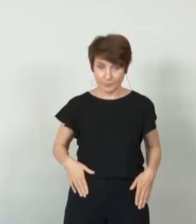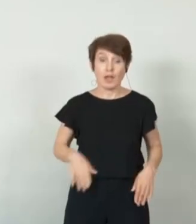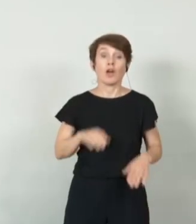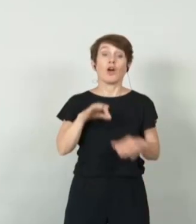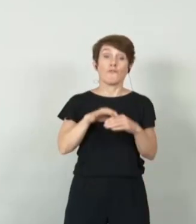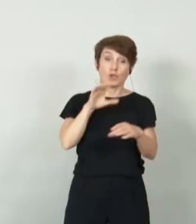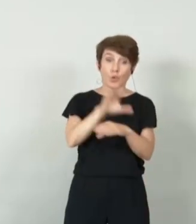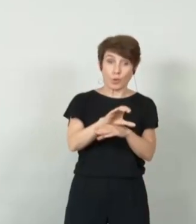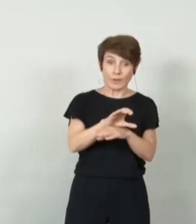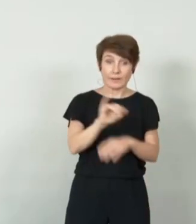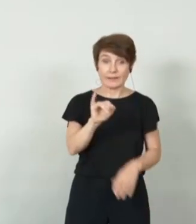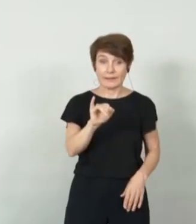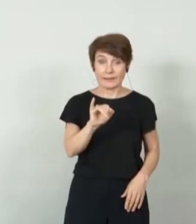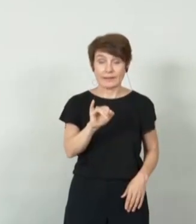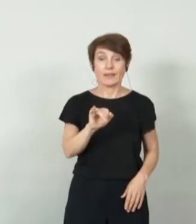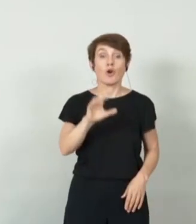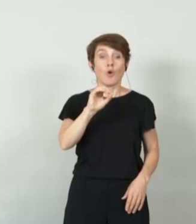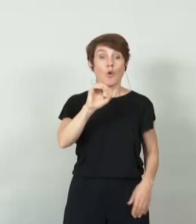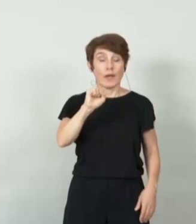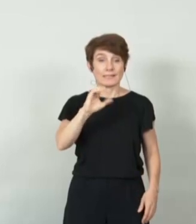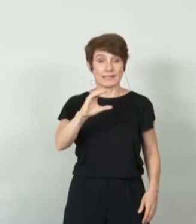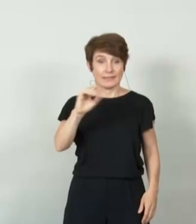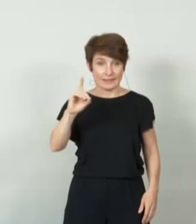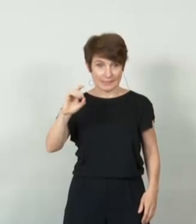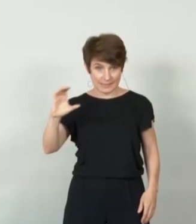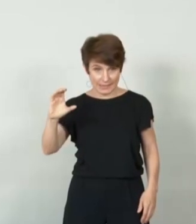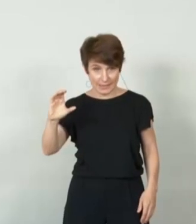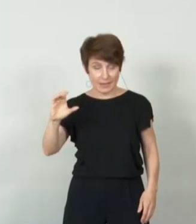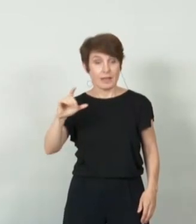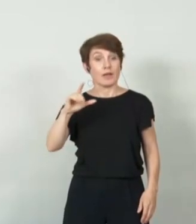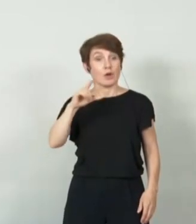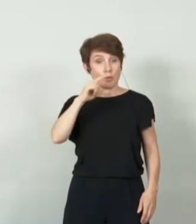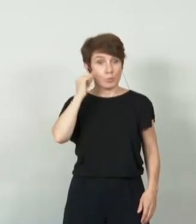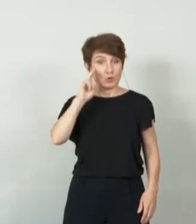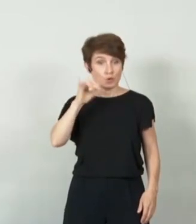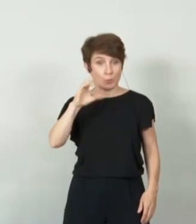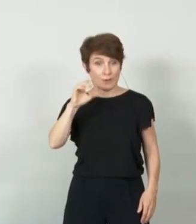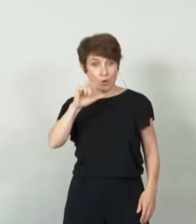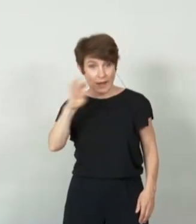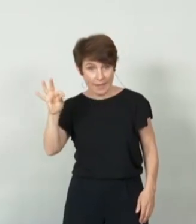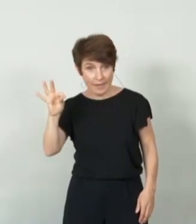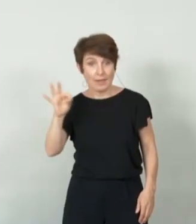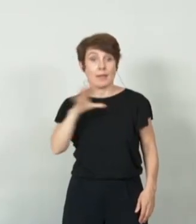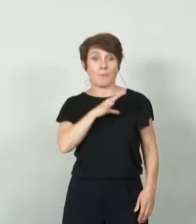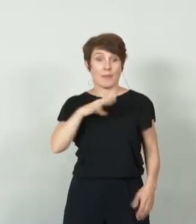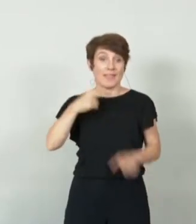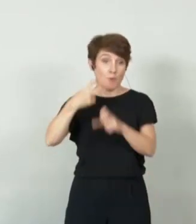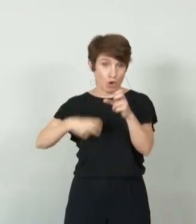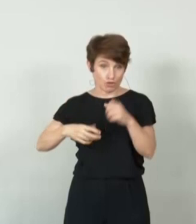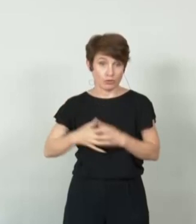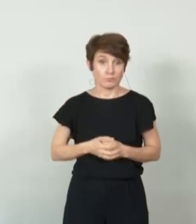contre donc oscdc monsieur picolé madame roche NASA